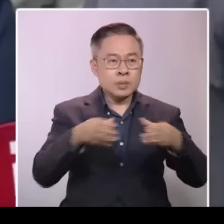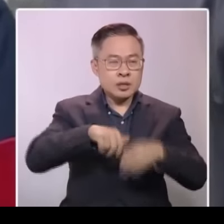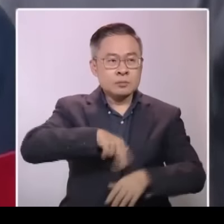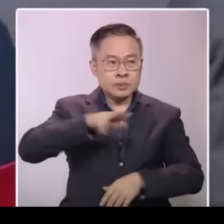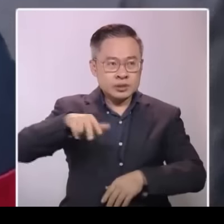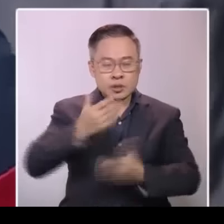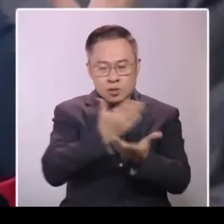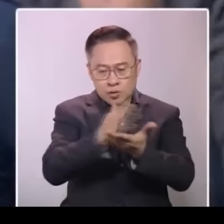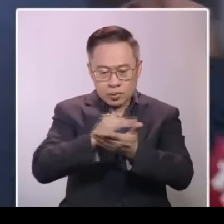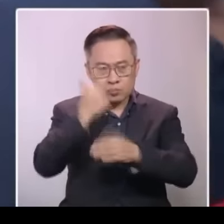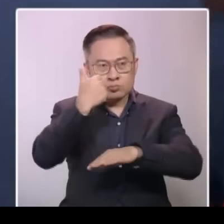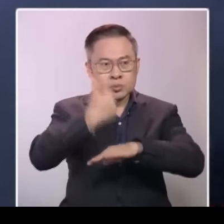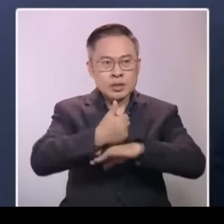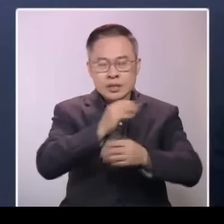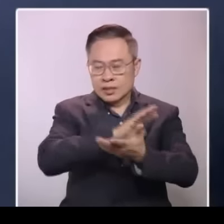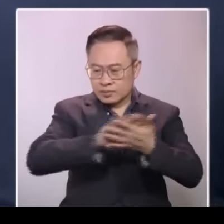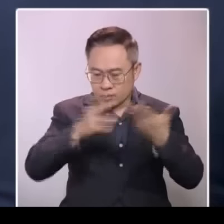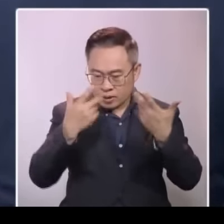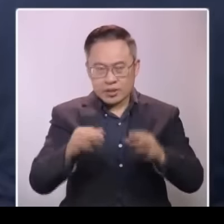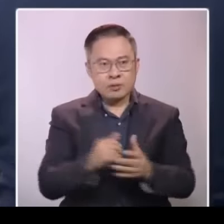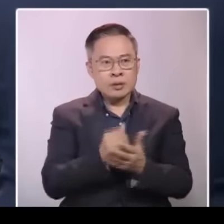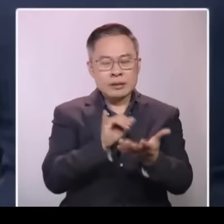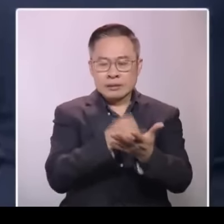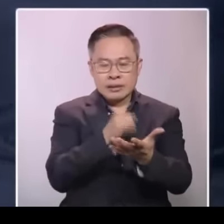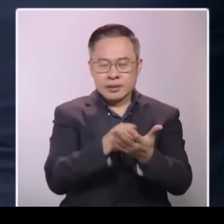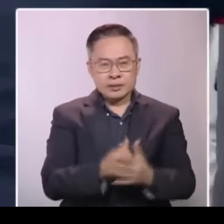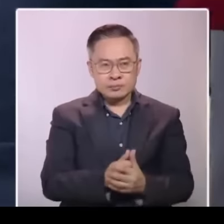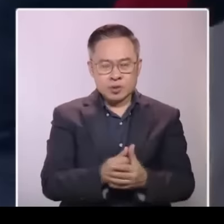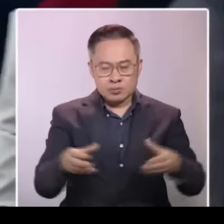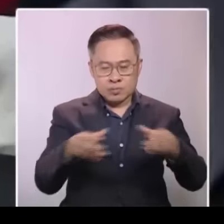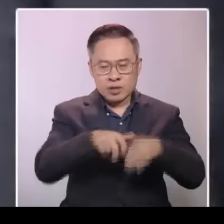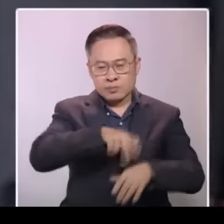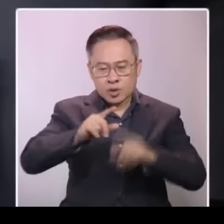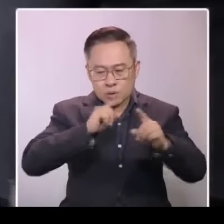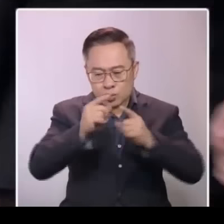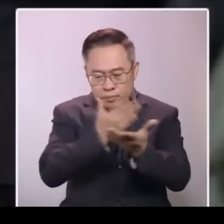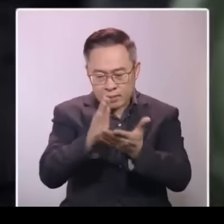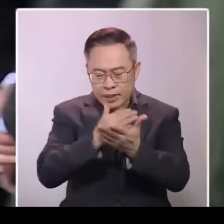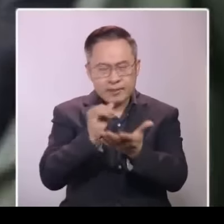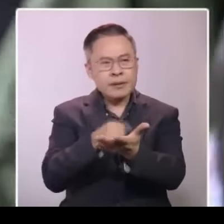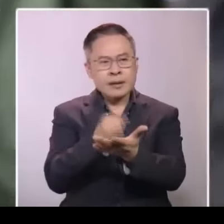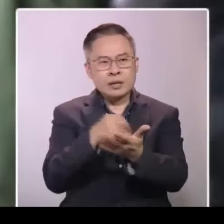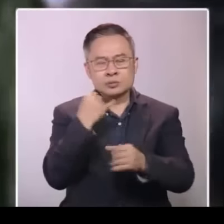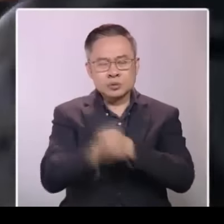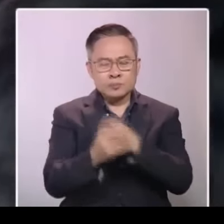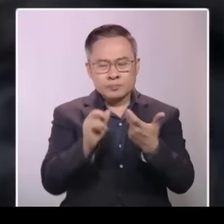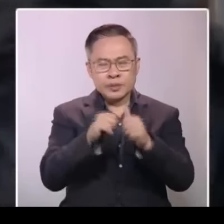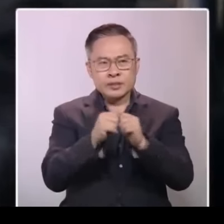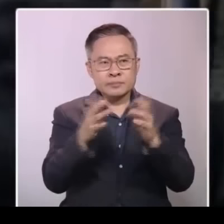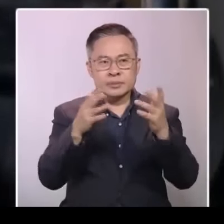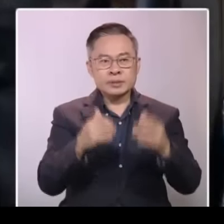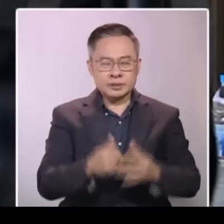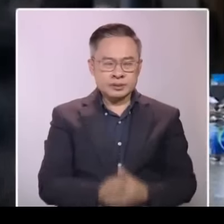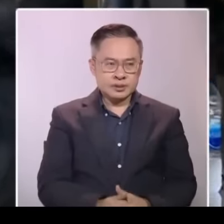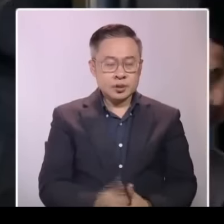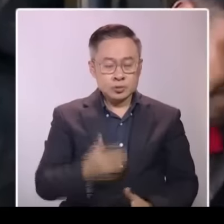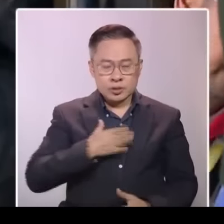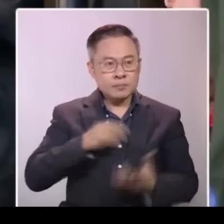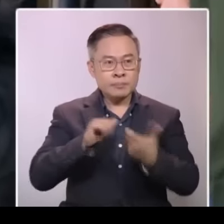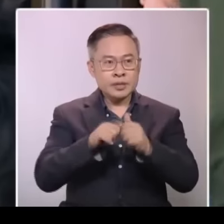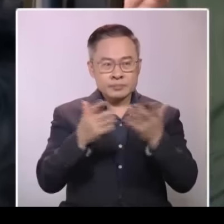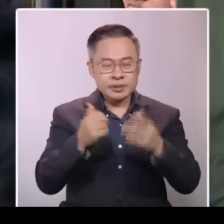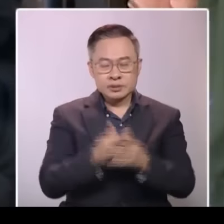สรรรัฐมนตรีได้ลงตัวและง่ายกว่าพรรคอื่นกว่าง่ายกว่าพรรคอื่นนะคะย้ำว่าตนเองยัง